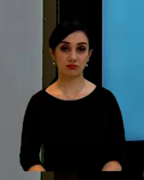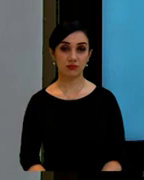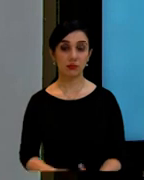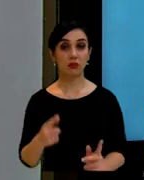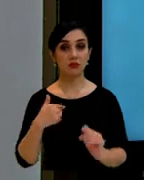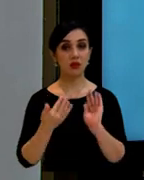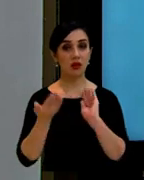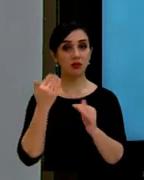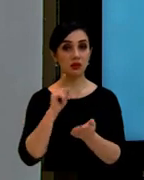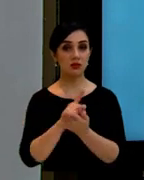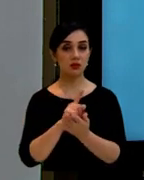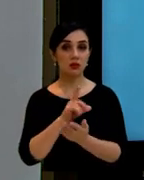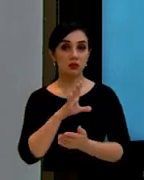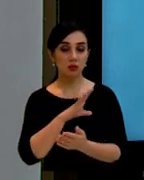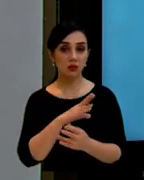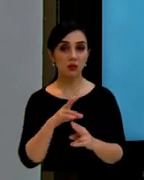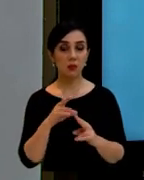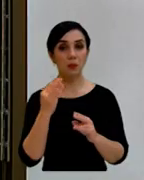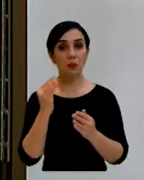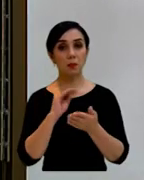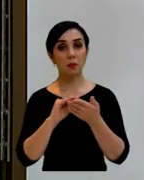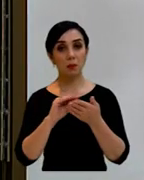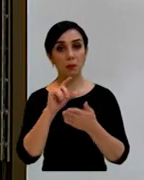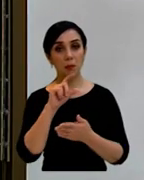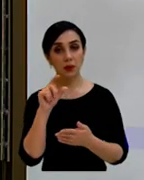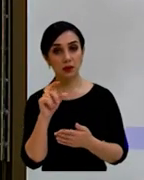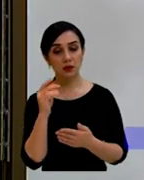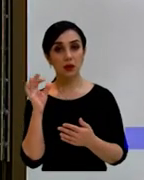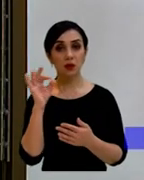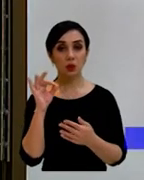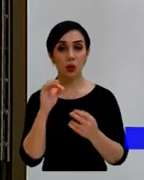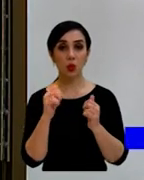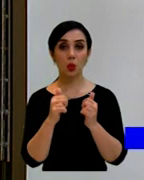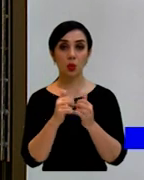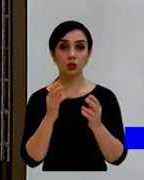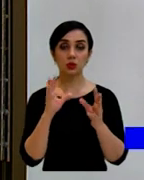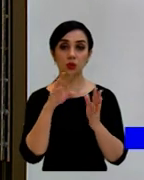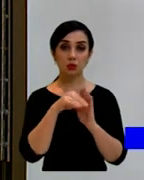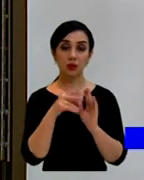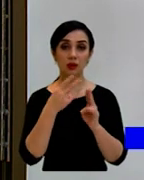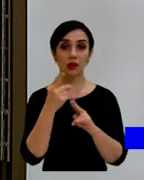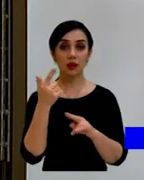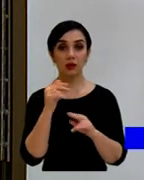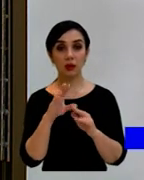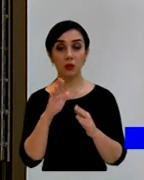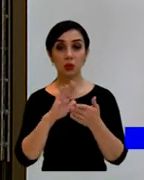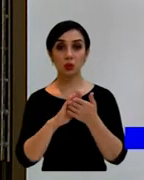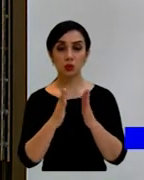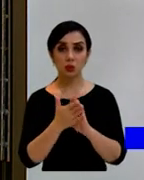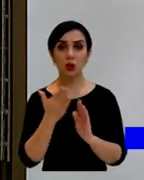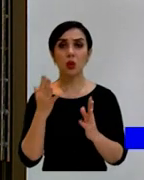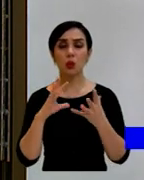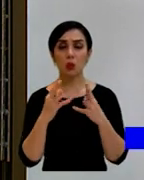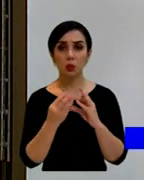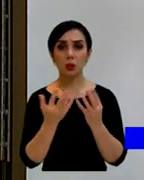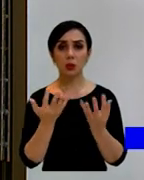Biz avvalgi darslarimizda matn haqida, iqtibos haqida, qo'shma gaplar uslubiyatlari haqida, umuman